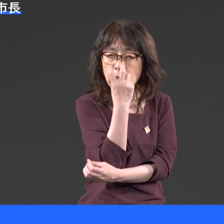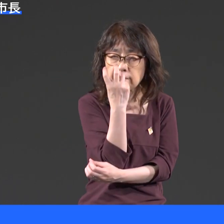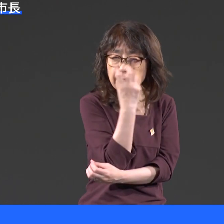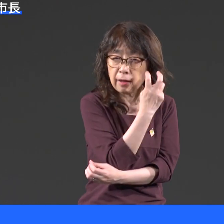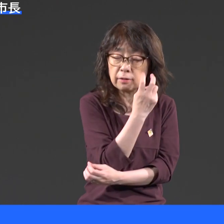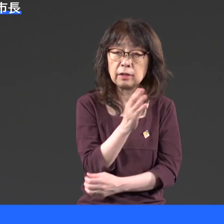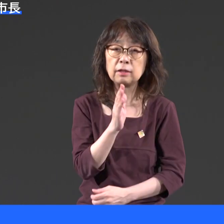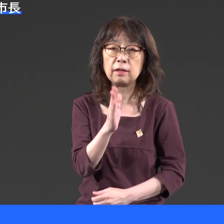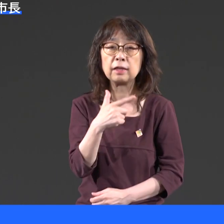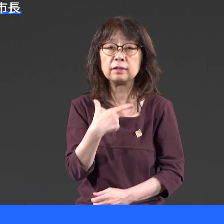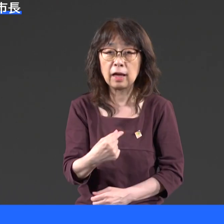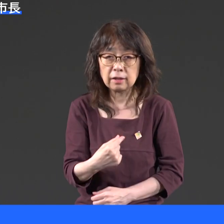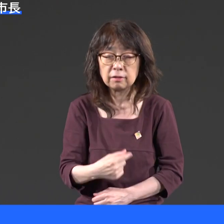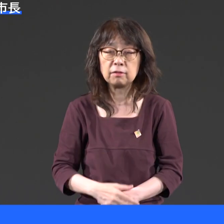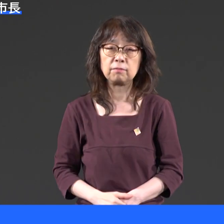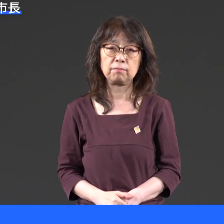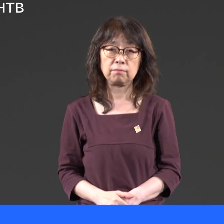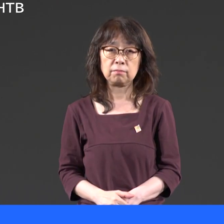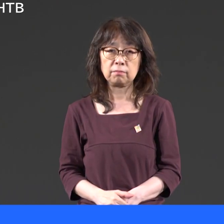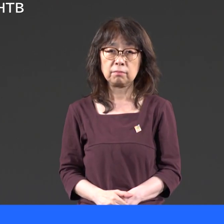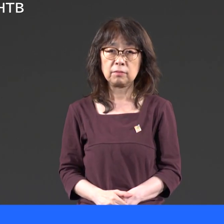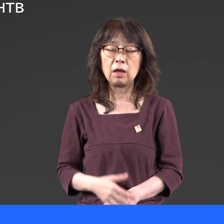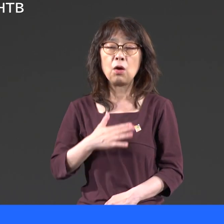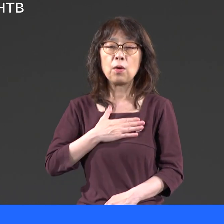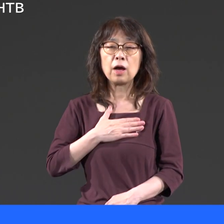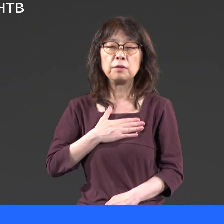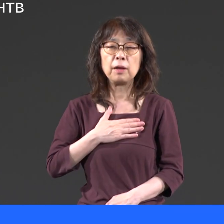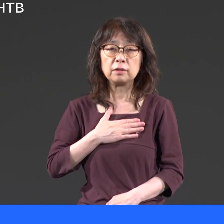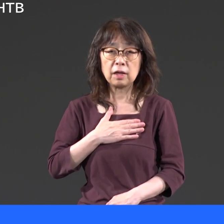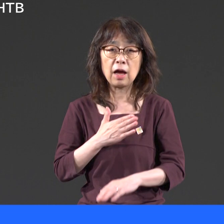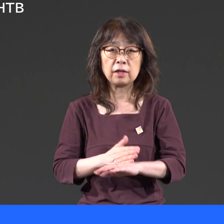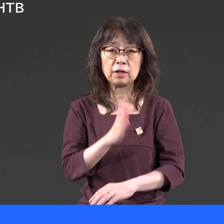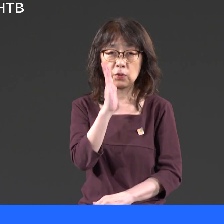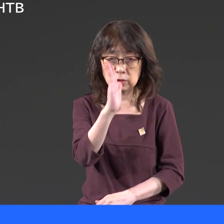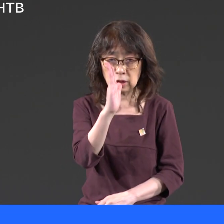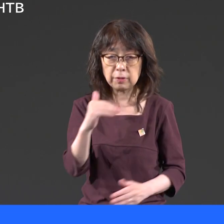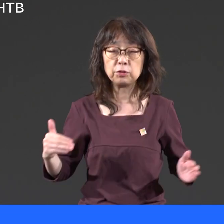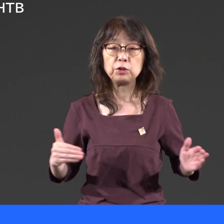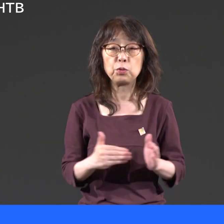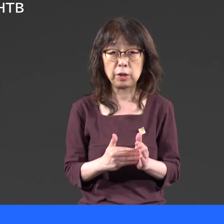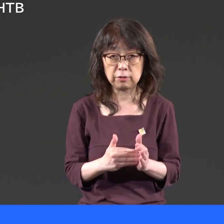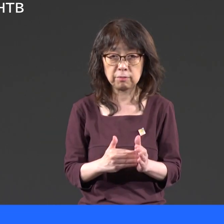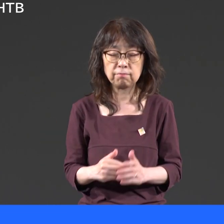こんなふうに思っています。 わかりました、ありがとうございます。以上になります。